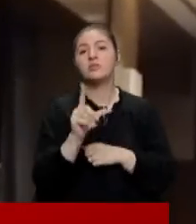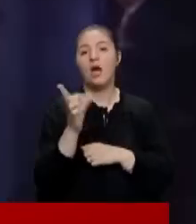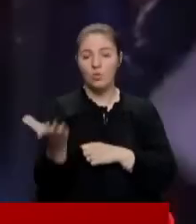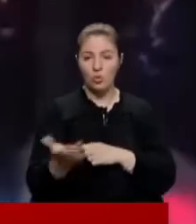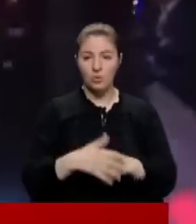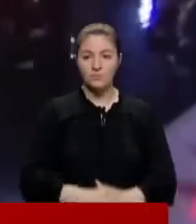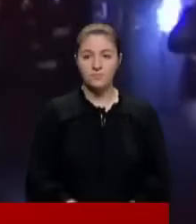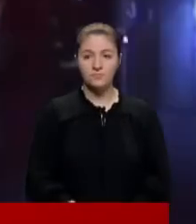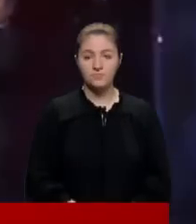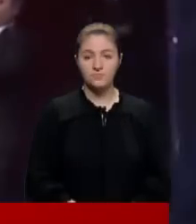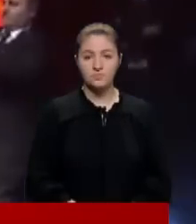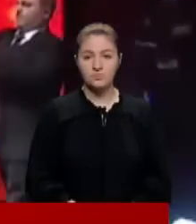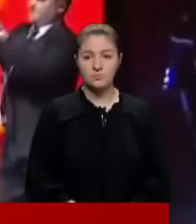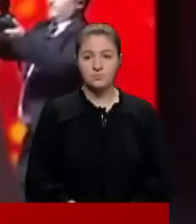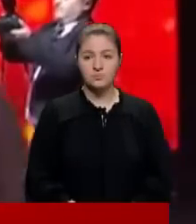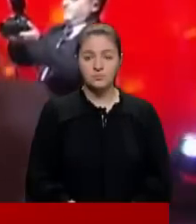gerekiyor